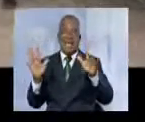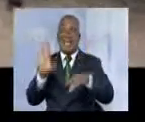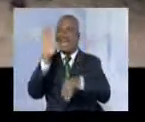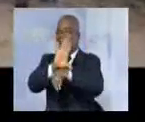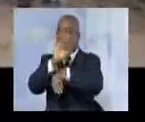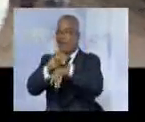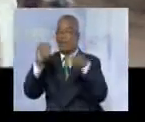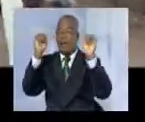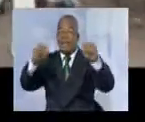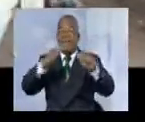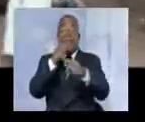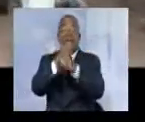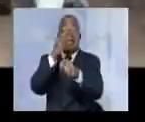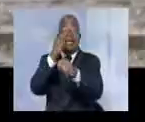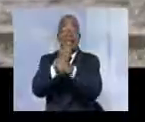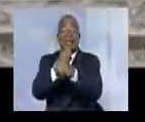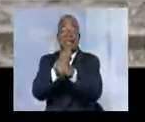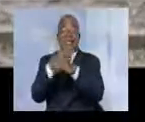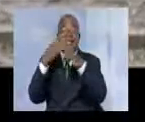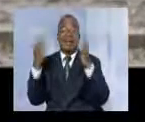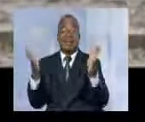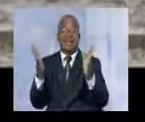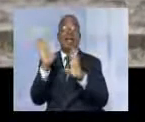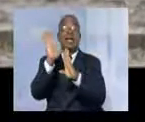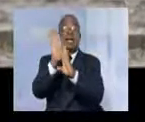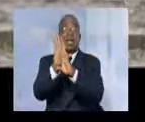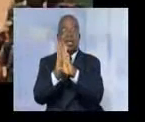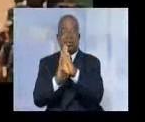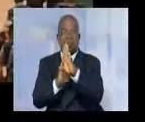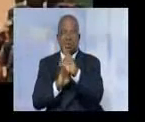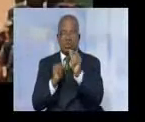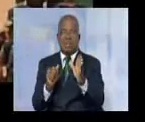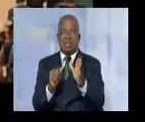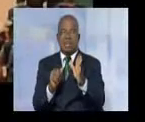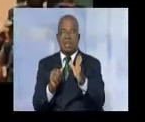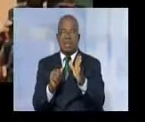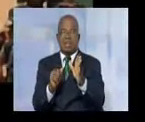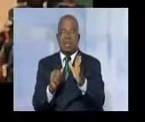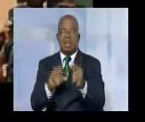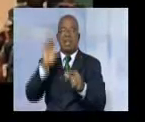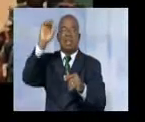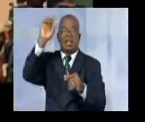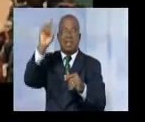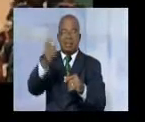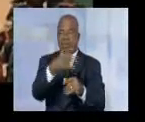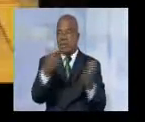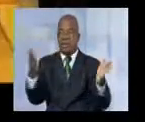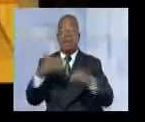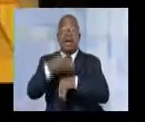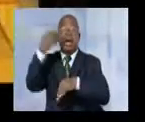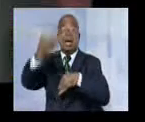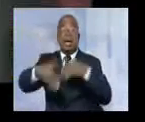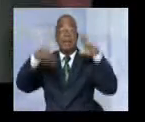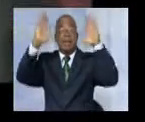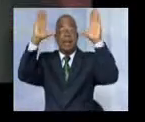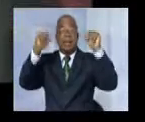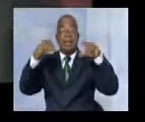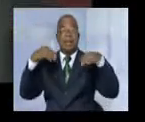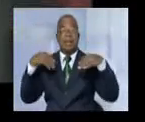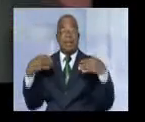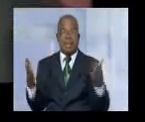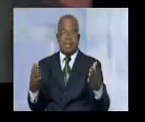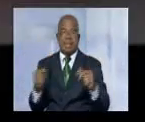les législatives. Elles ont permis au pays de rafraîchir son hémicycle. Leur première session ordinaire 2013, d'ailleurs, s'ouvre ce